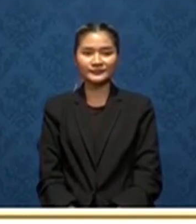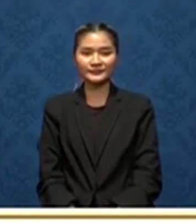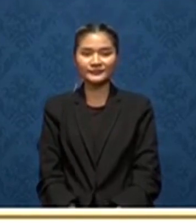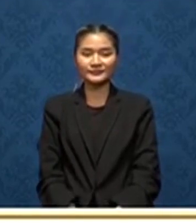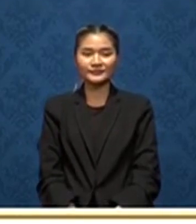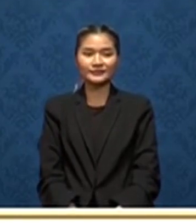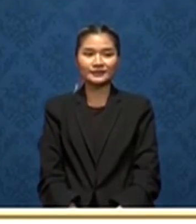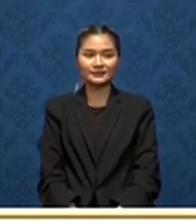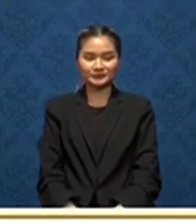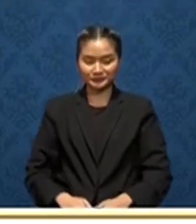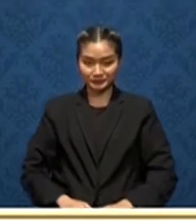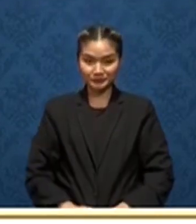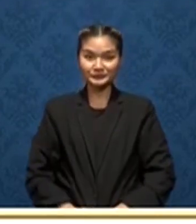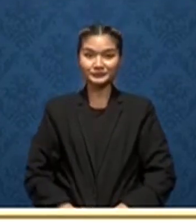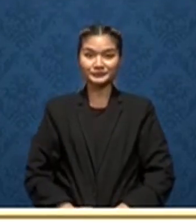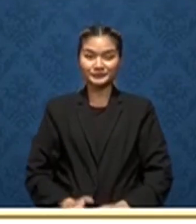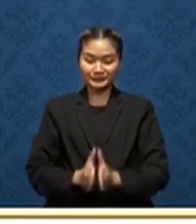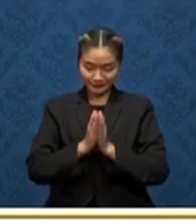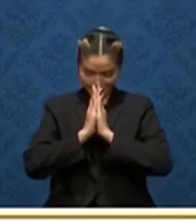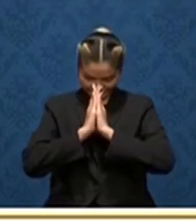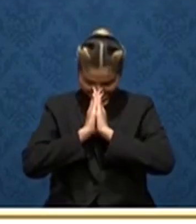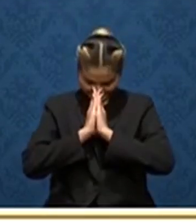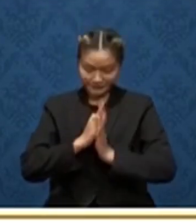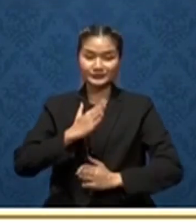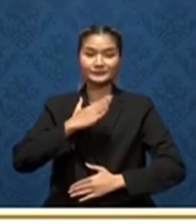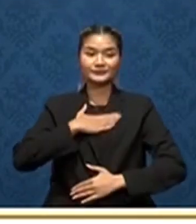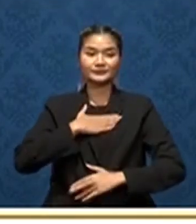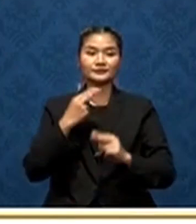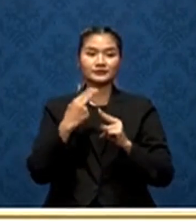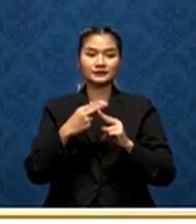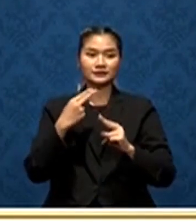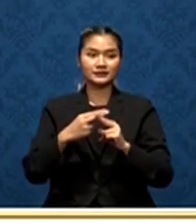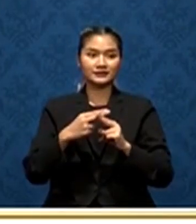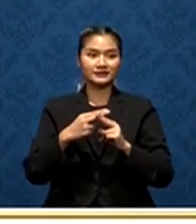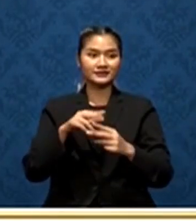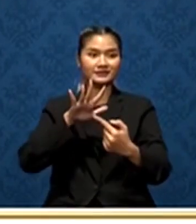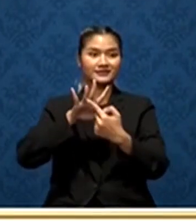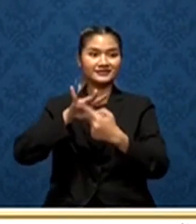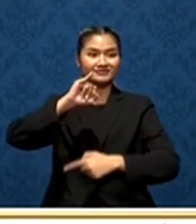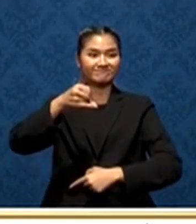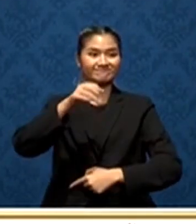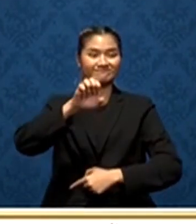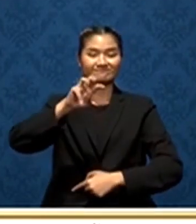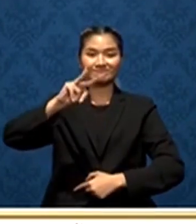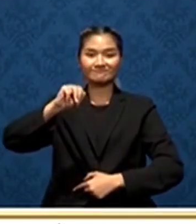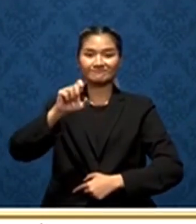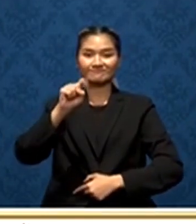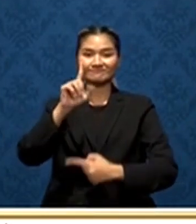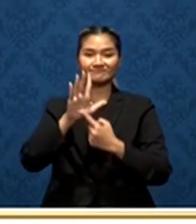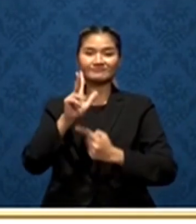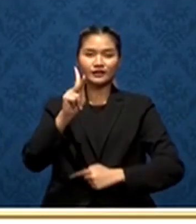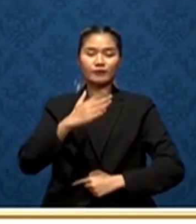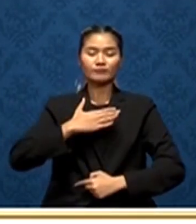เหรียญพระประธานครับผมเจิมศักดิ์ปิ่นทองครับผมให้สัญญาครับว่าจะพยายาม